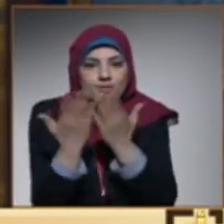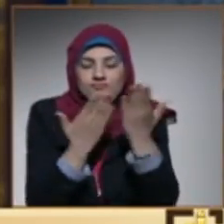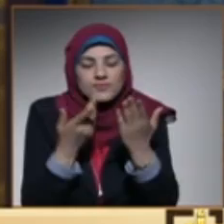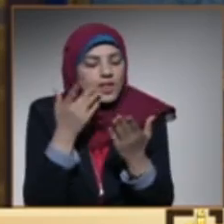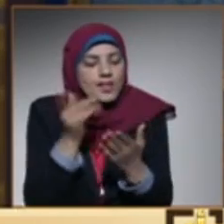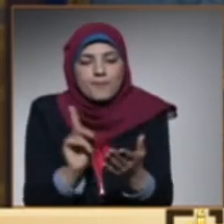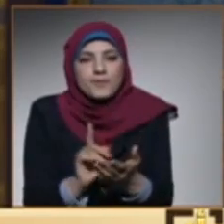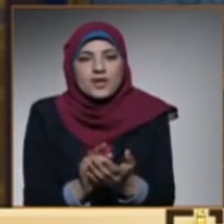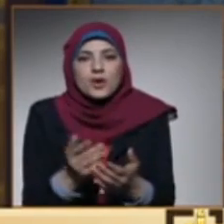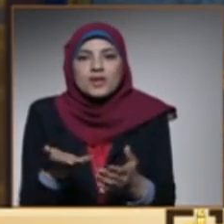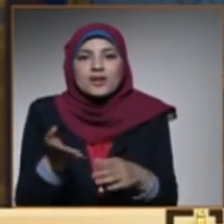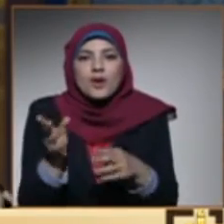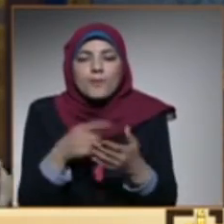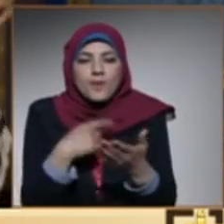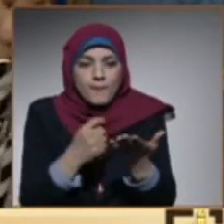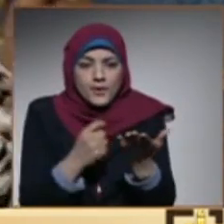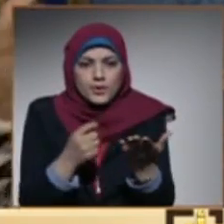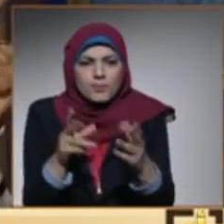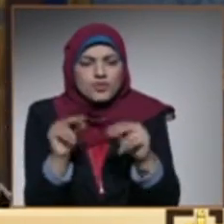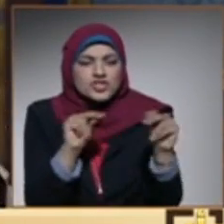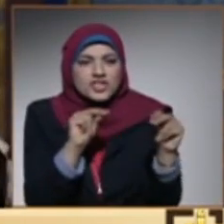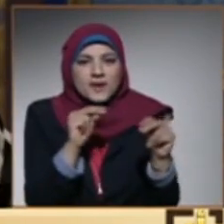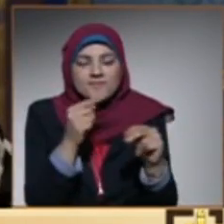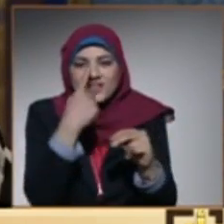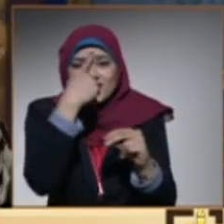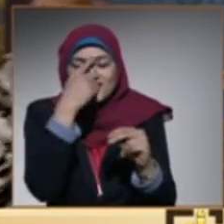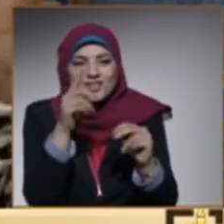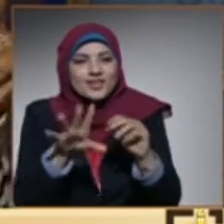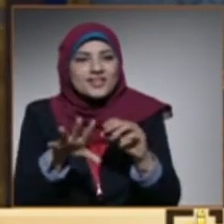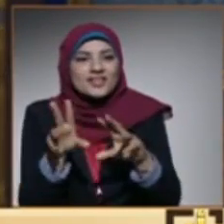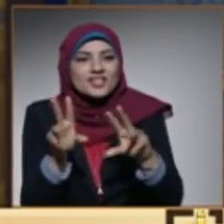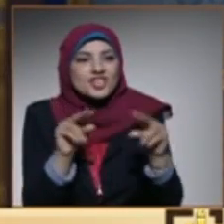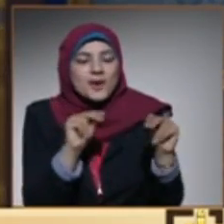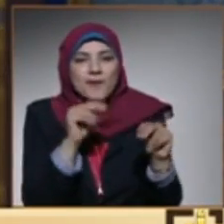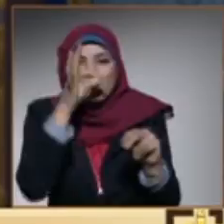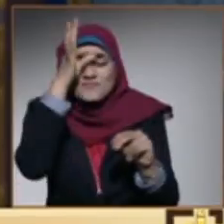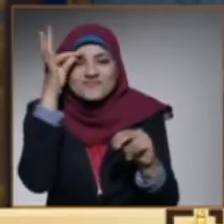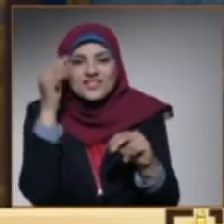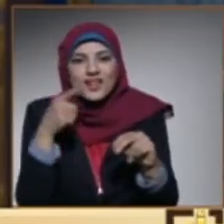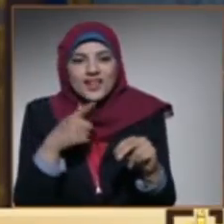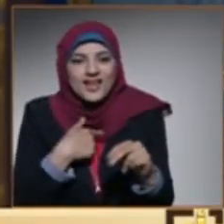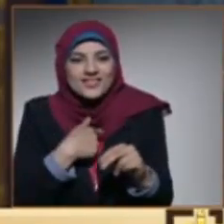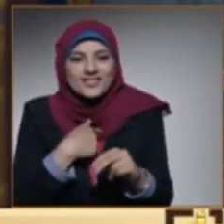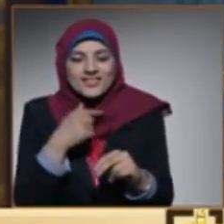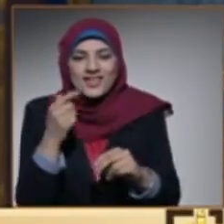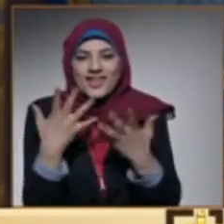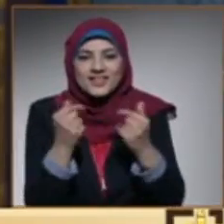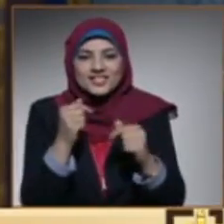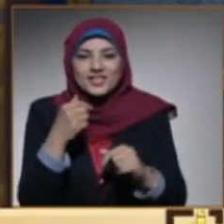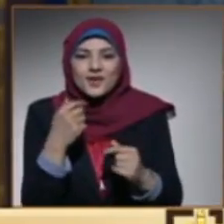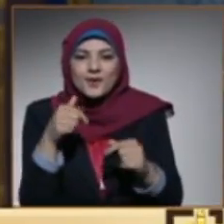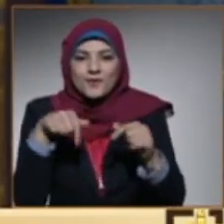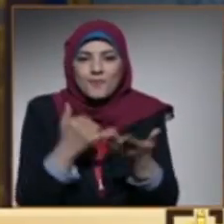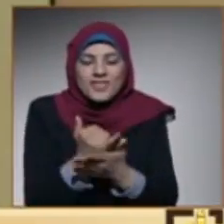زي الهندي كده، أنا أجي مدرسة، أنا أروح قمر، أنا الضماير، الحاجات دي كلها طبعا هم مش